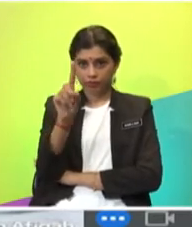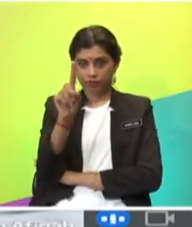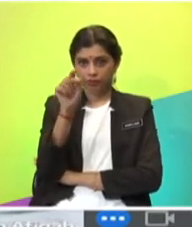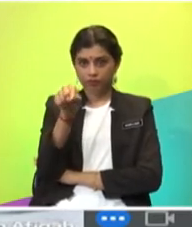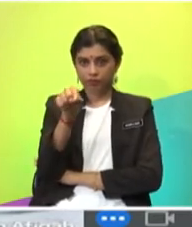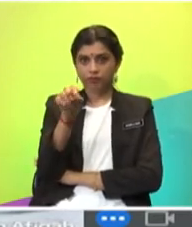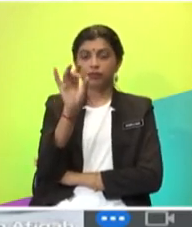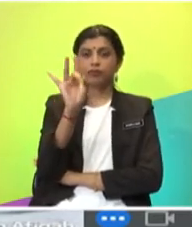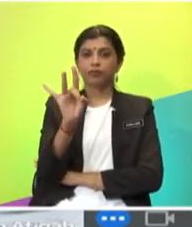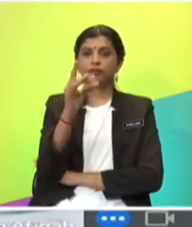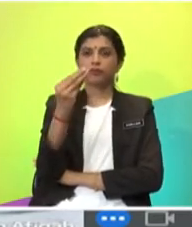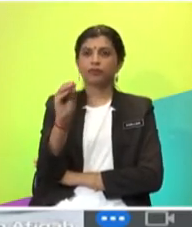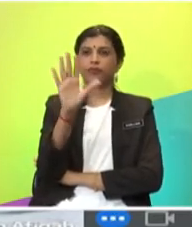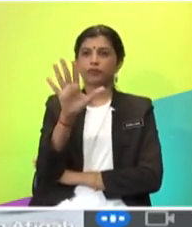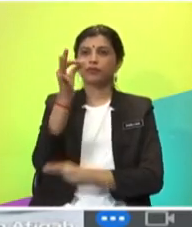6,881